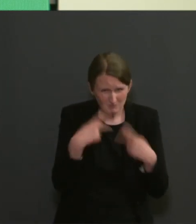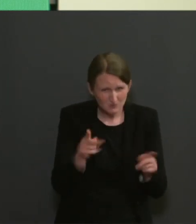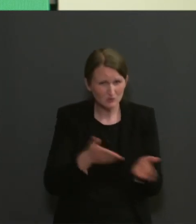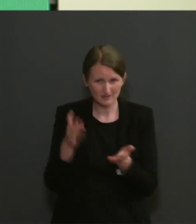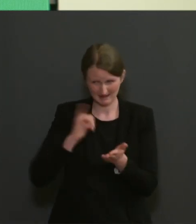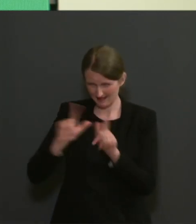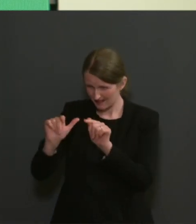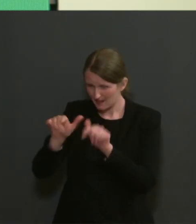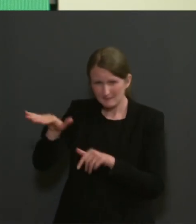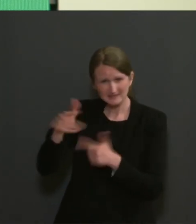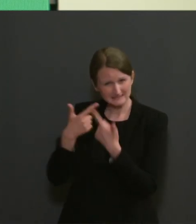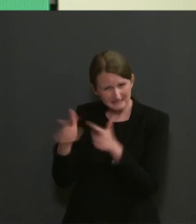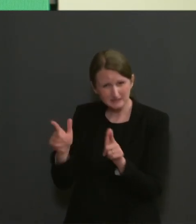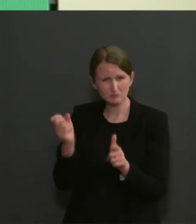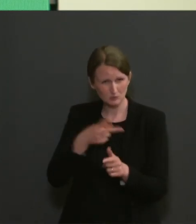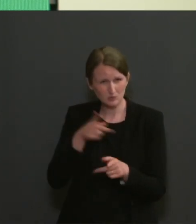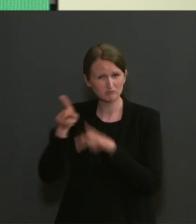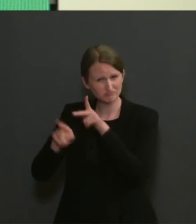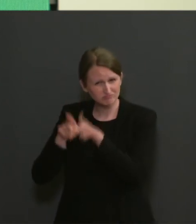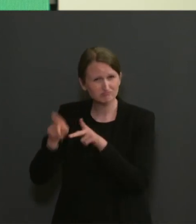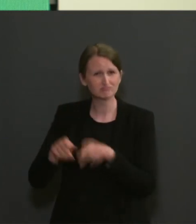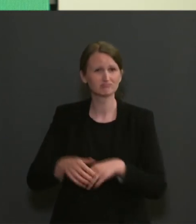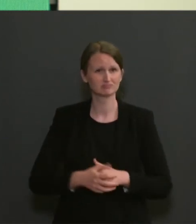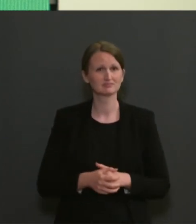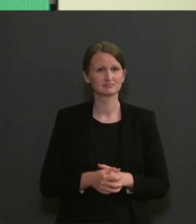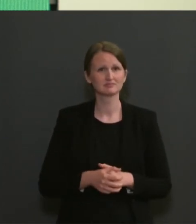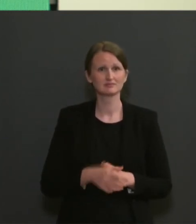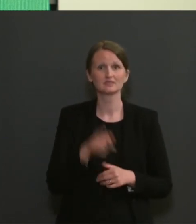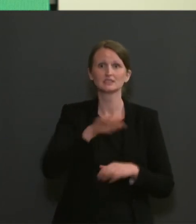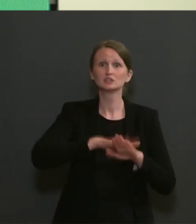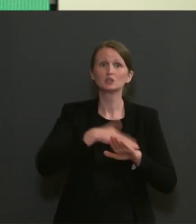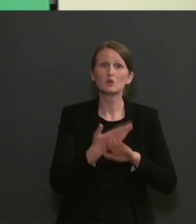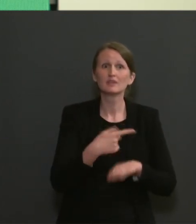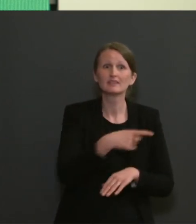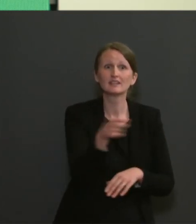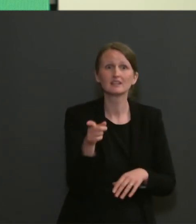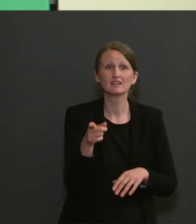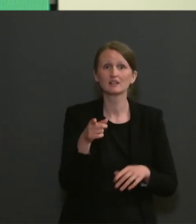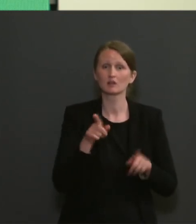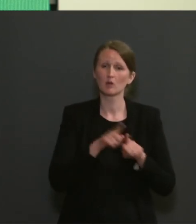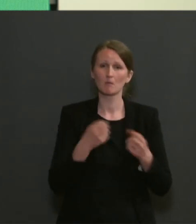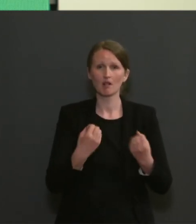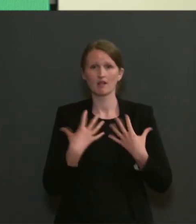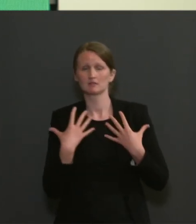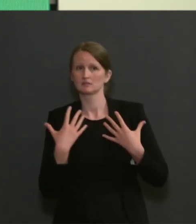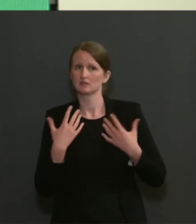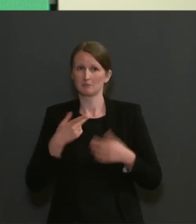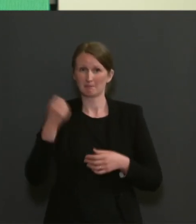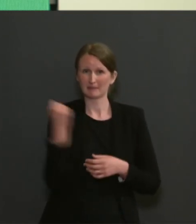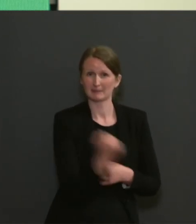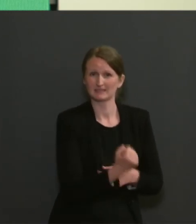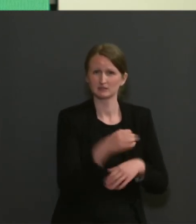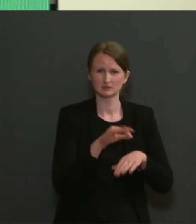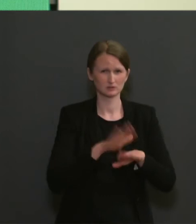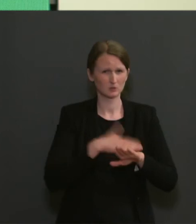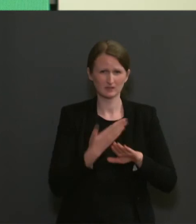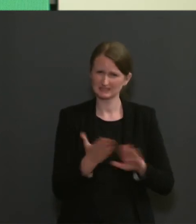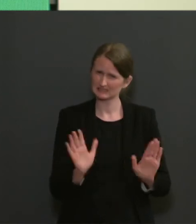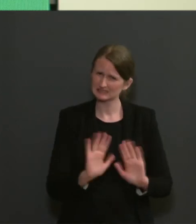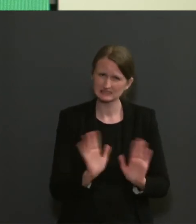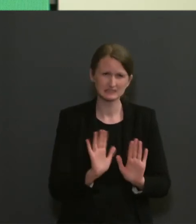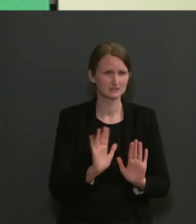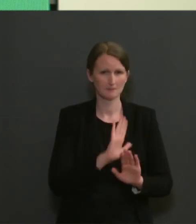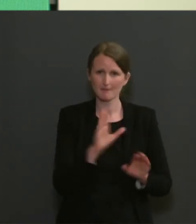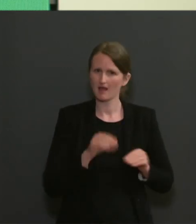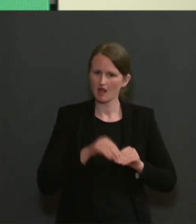votre santé s'altérer dans un contexte où il y a moyen d'agir maintenant en reportant votre visite, soit chez votre